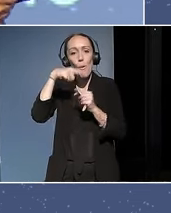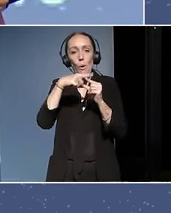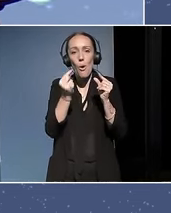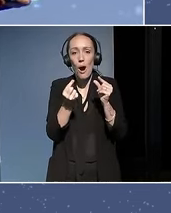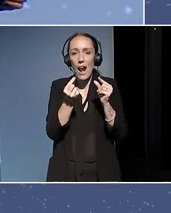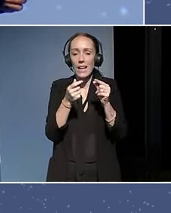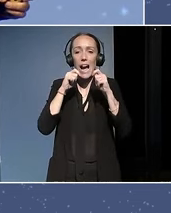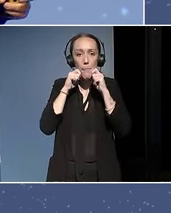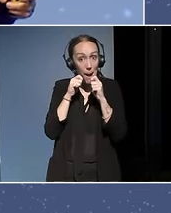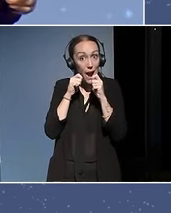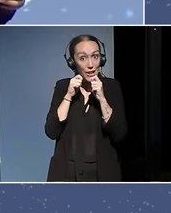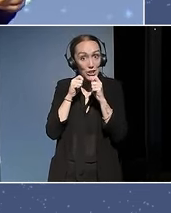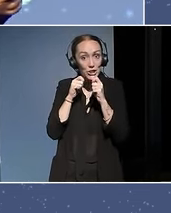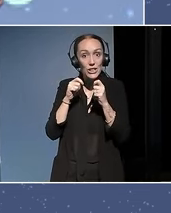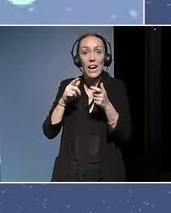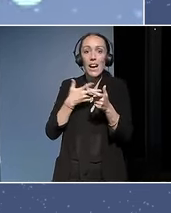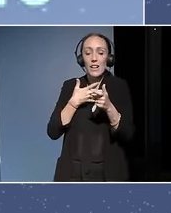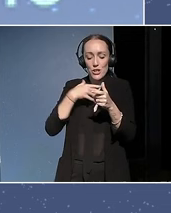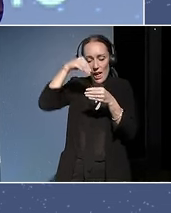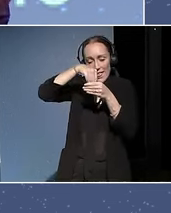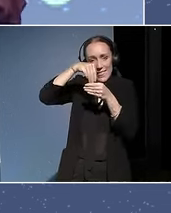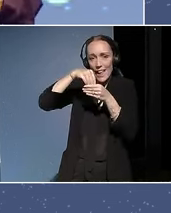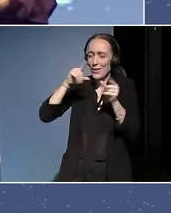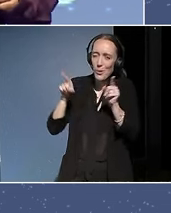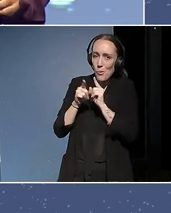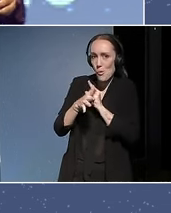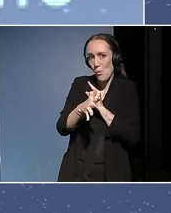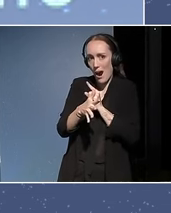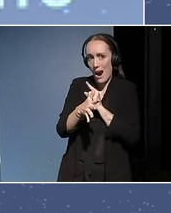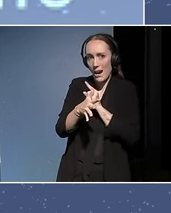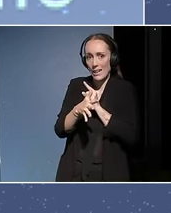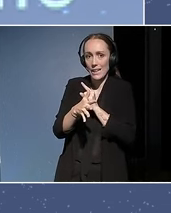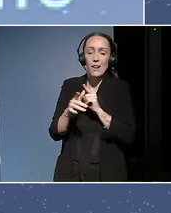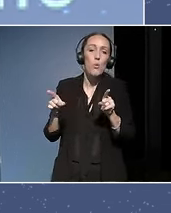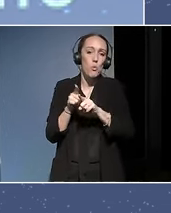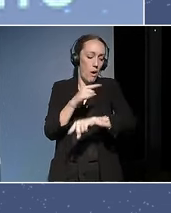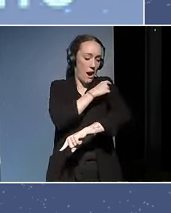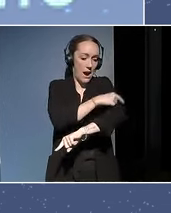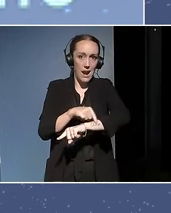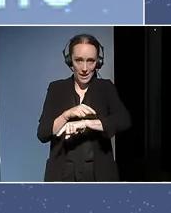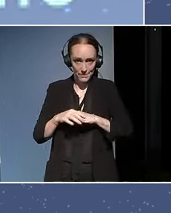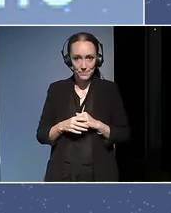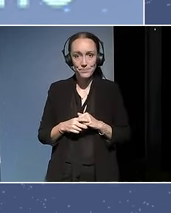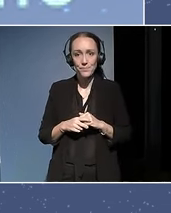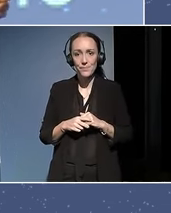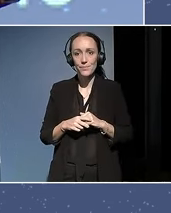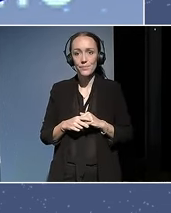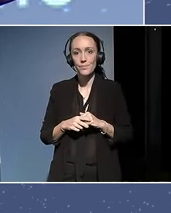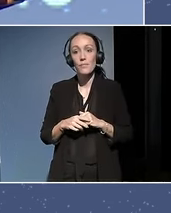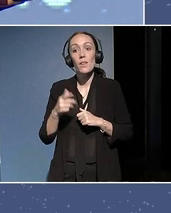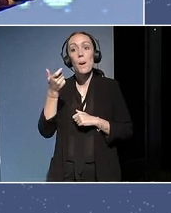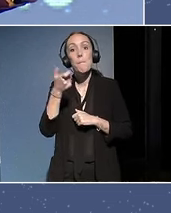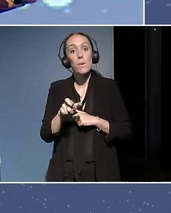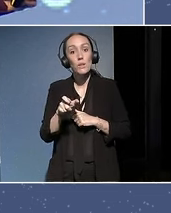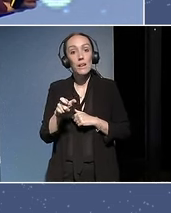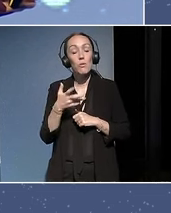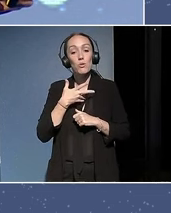arrosto o nelle chicken wings che non sono altro che avambracci di teropodi Esatto E perché lì ci sono le